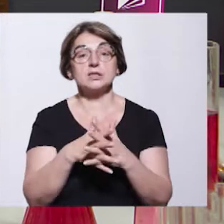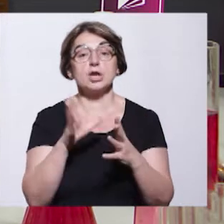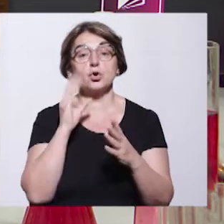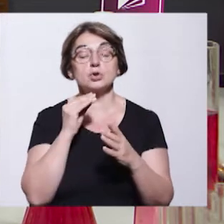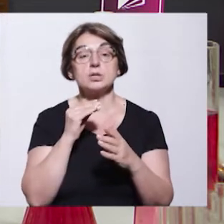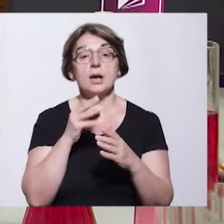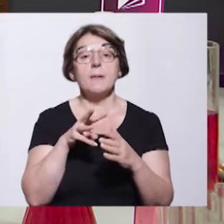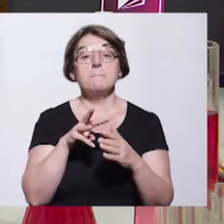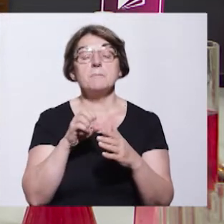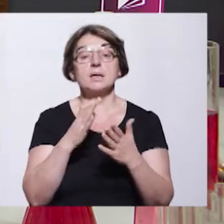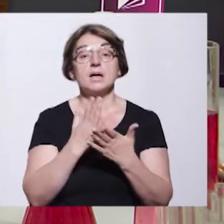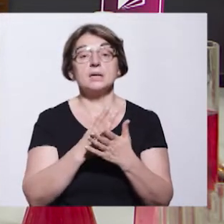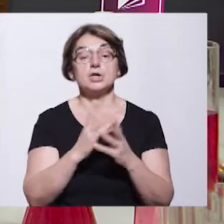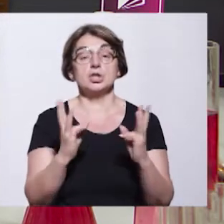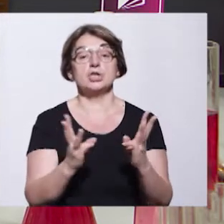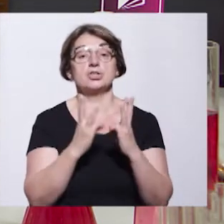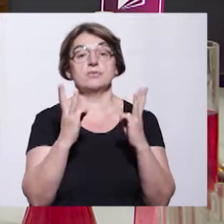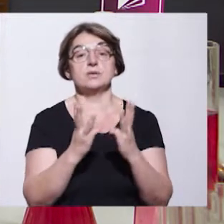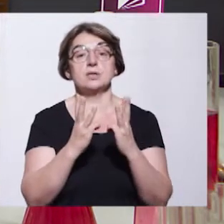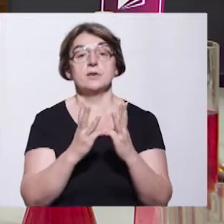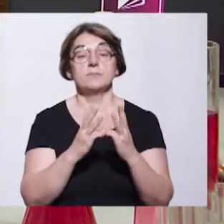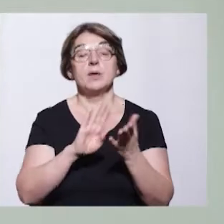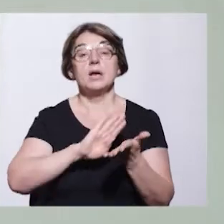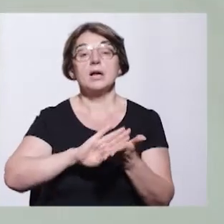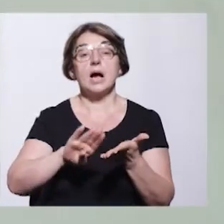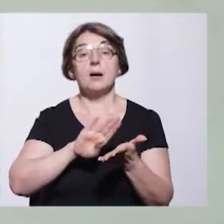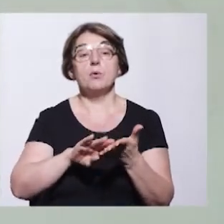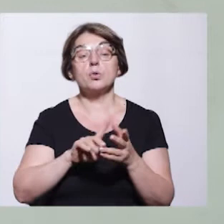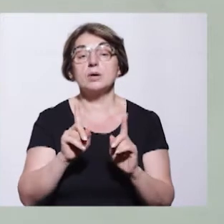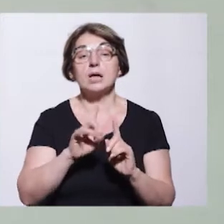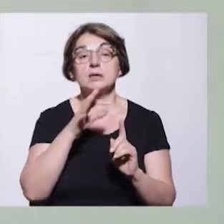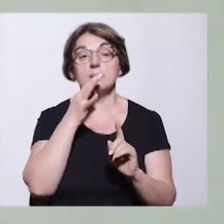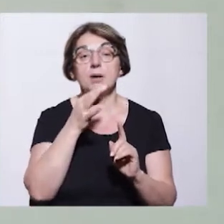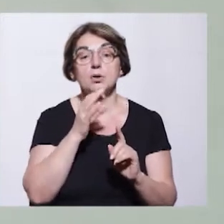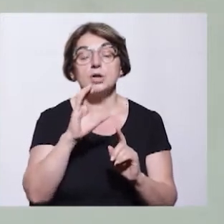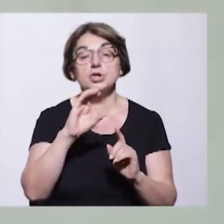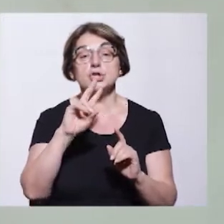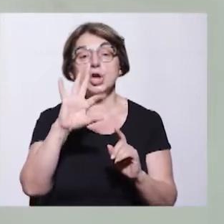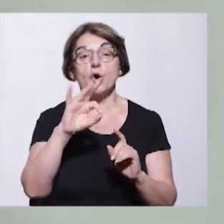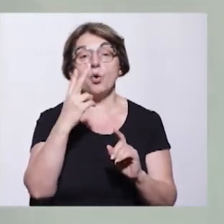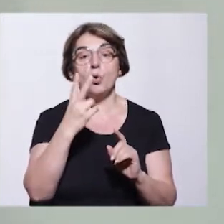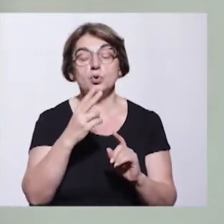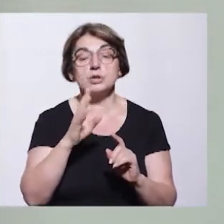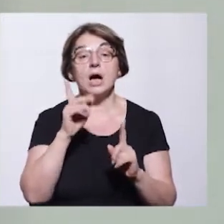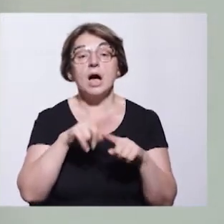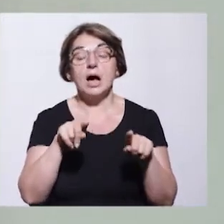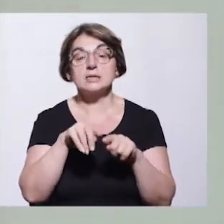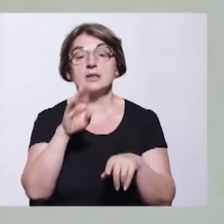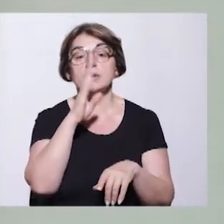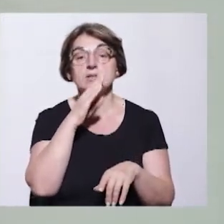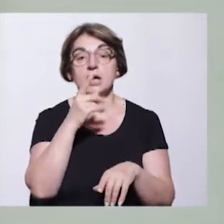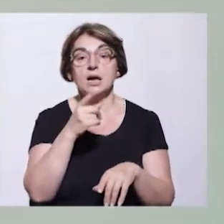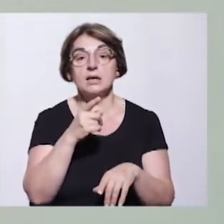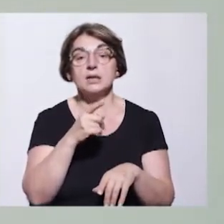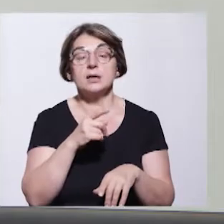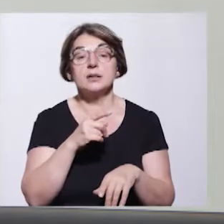როდესაც მეთანი იწვის, გამოიყოფა რა თქმა უნდა CO2 და წყალი და აქვე მინდა